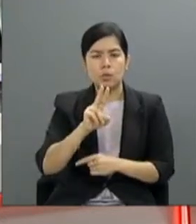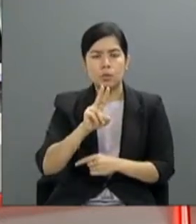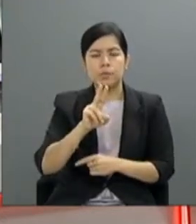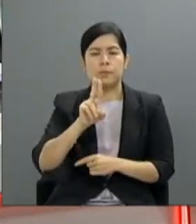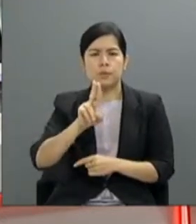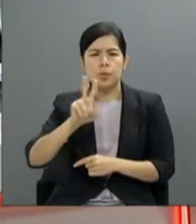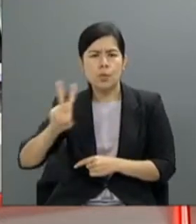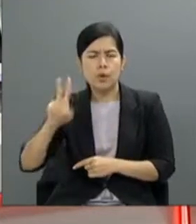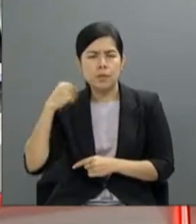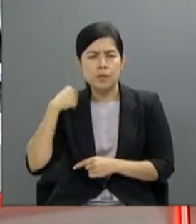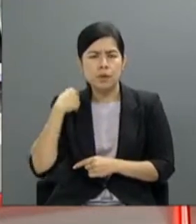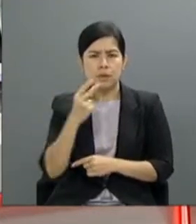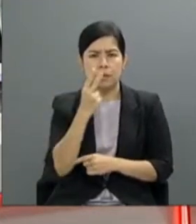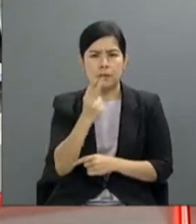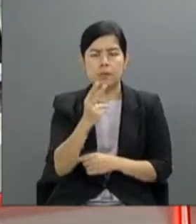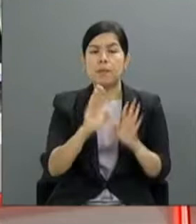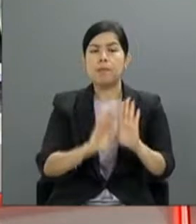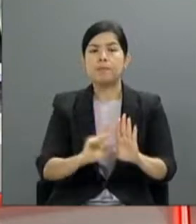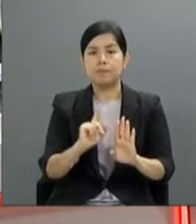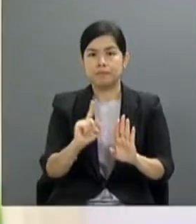-19 ได้ด้วยไปไงเดี๋ยวติดตามจากรายงานนะครับ